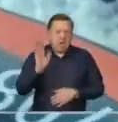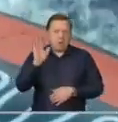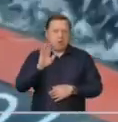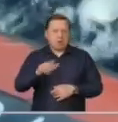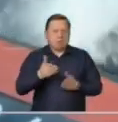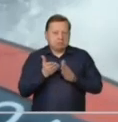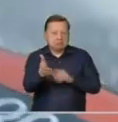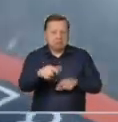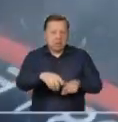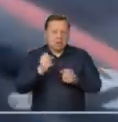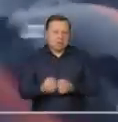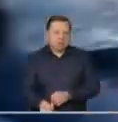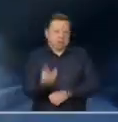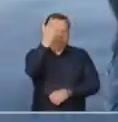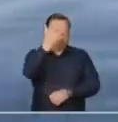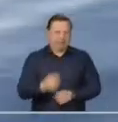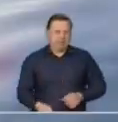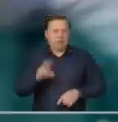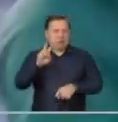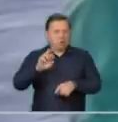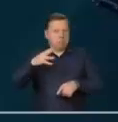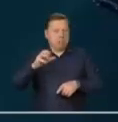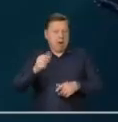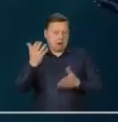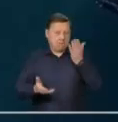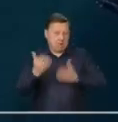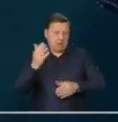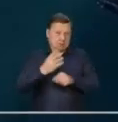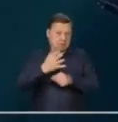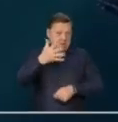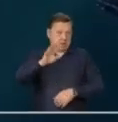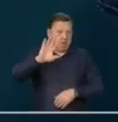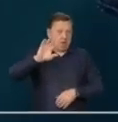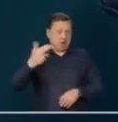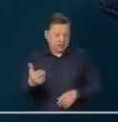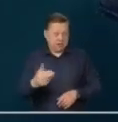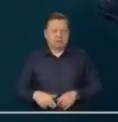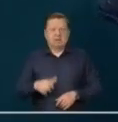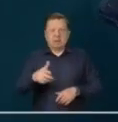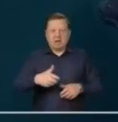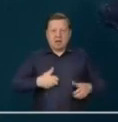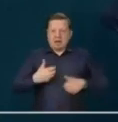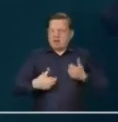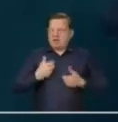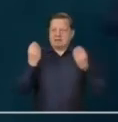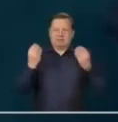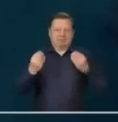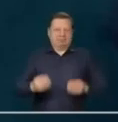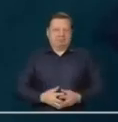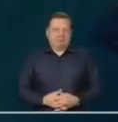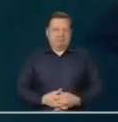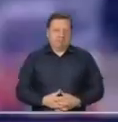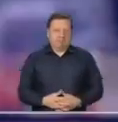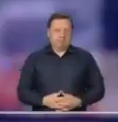burty. Humbaki mogą ważyć nawet 45 ton. Emocje po spotkaniu z nimi są równie potężne.